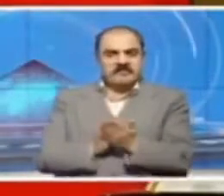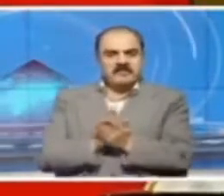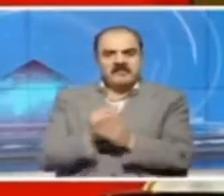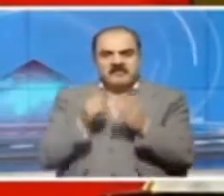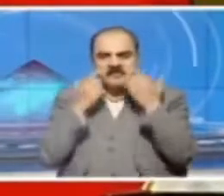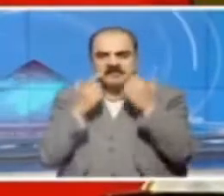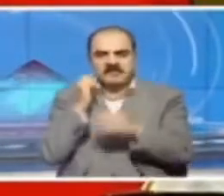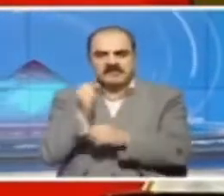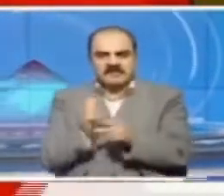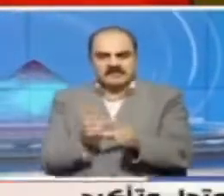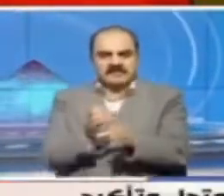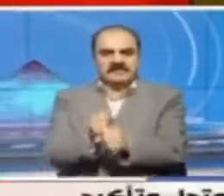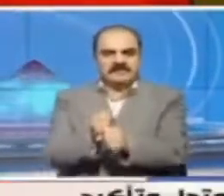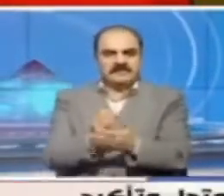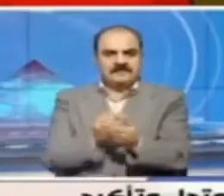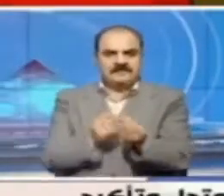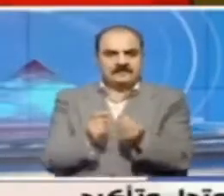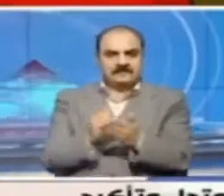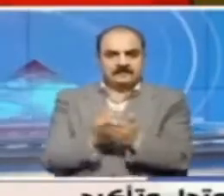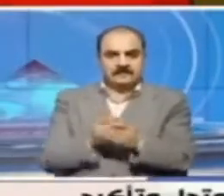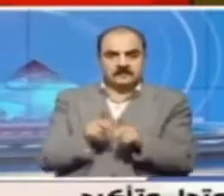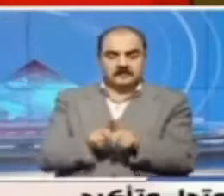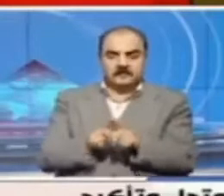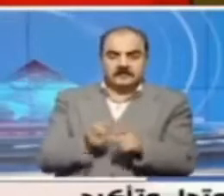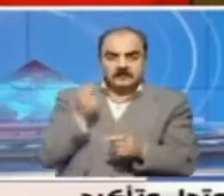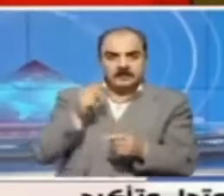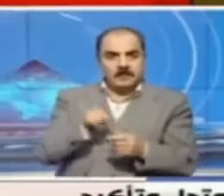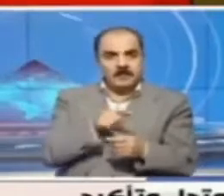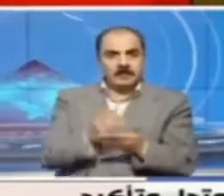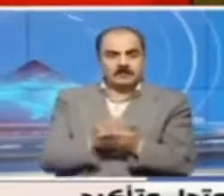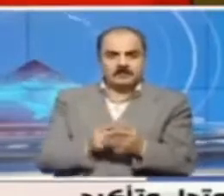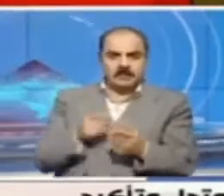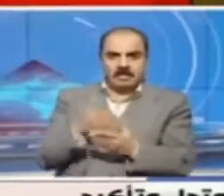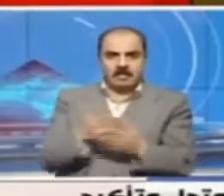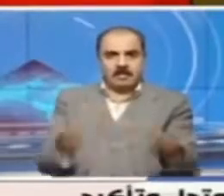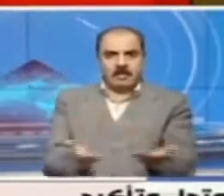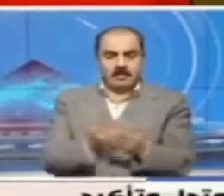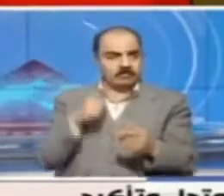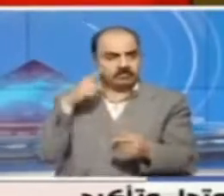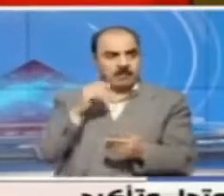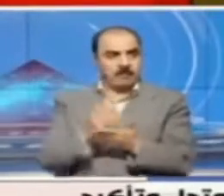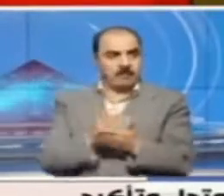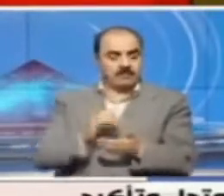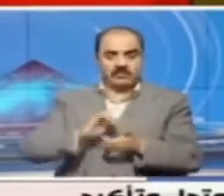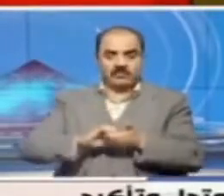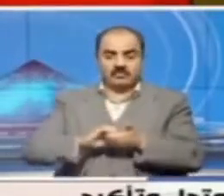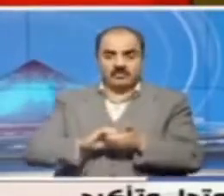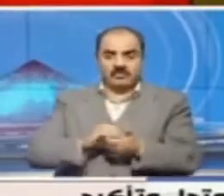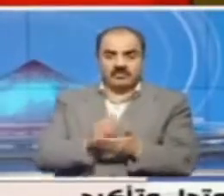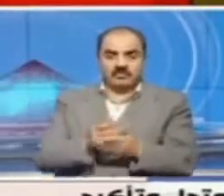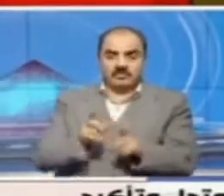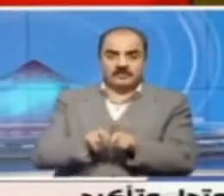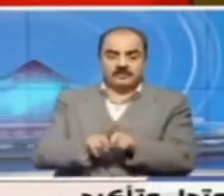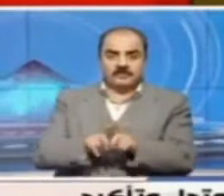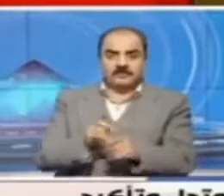أوطاننا ومحاربة هذه الأفكار الدخيلة الضالة التي